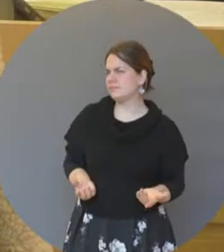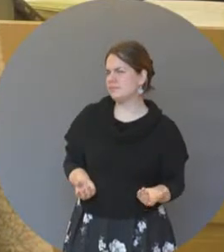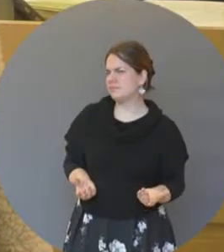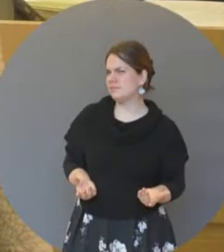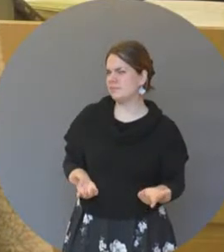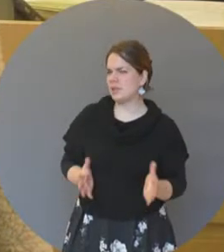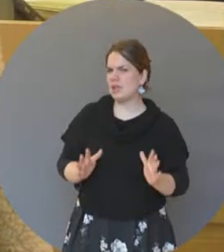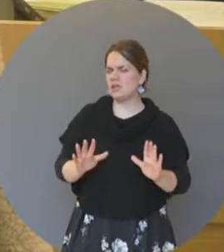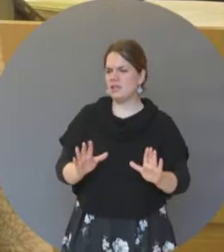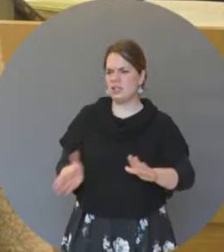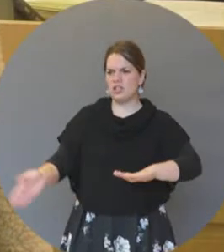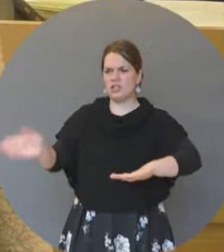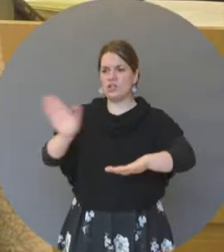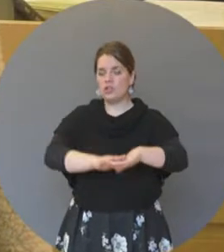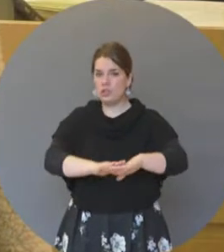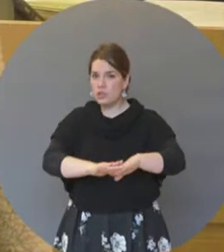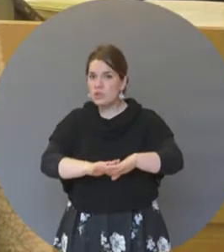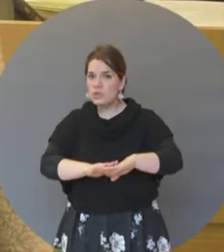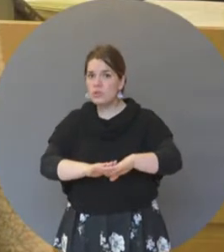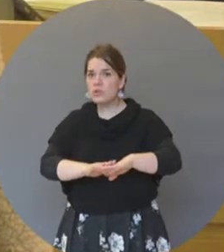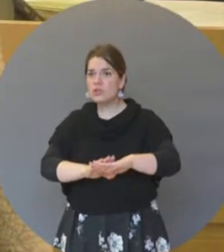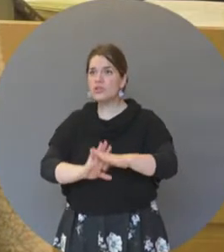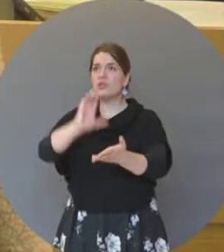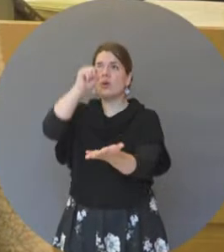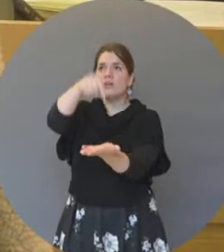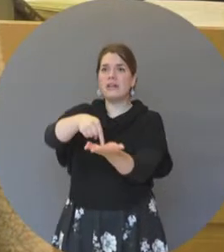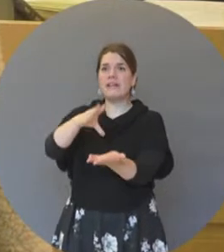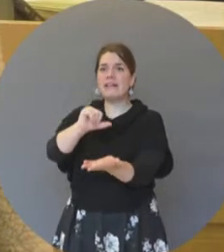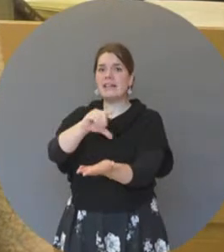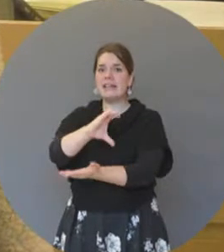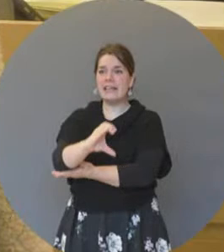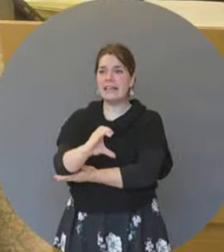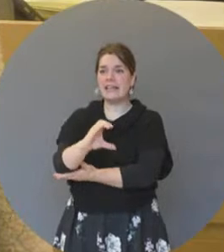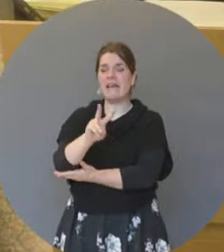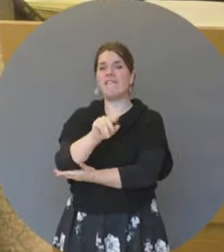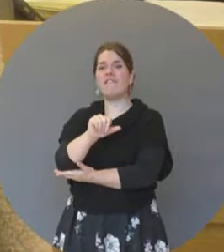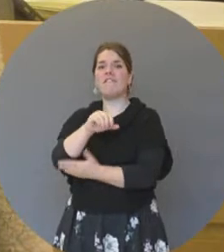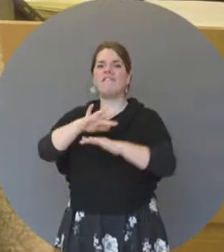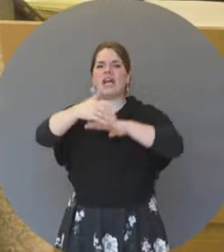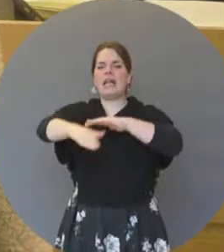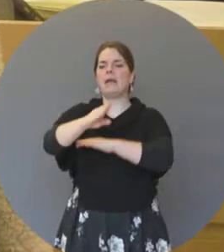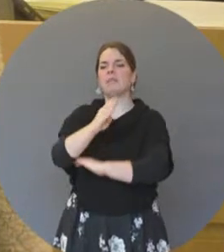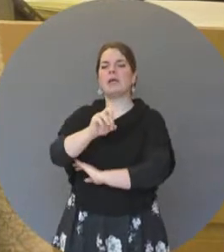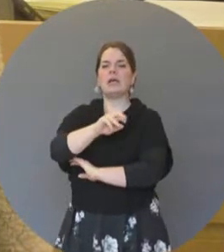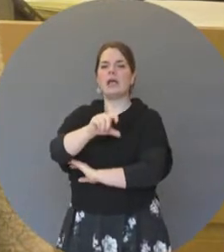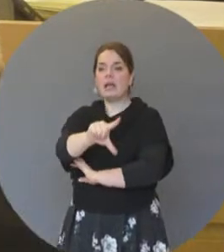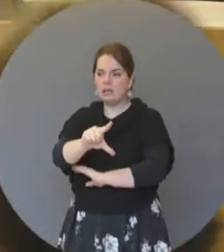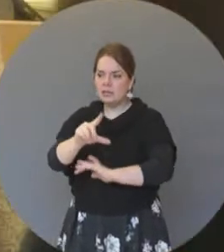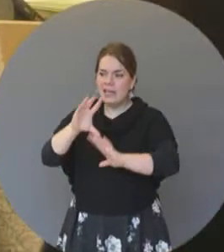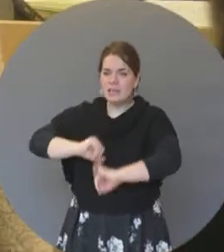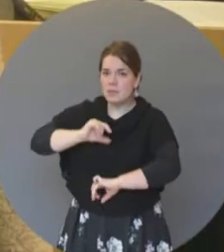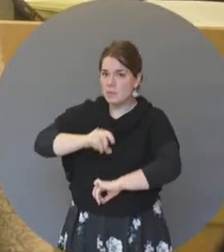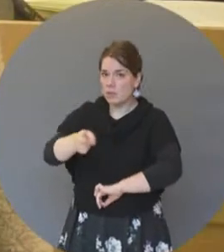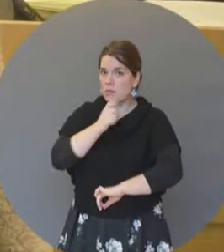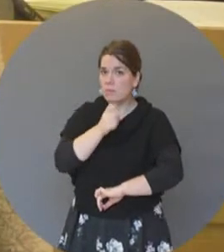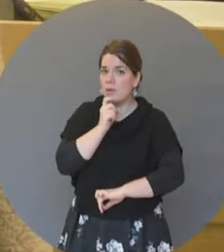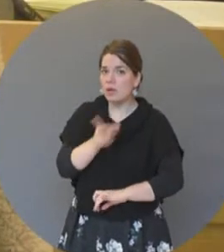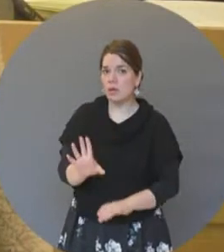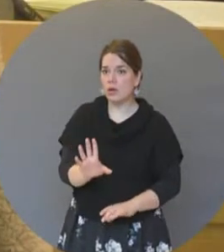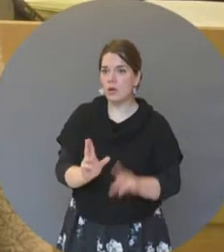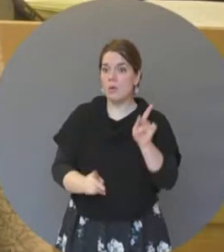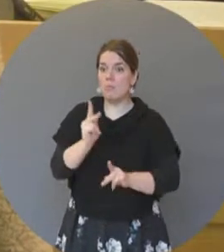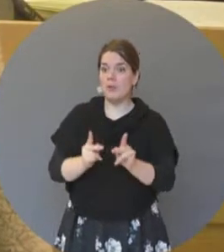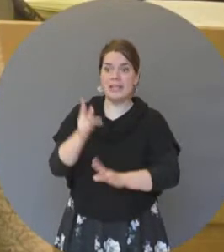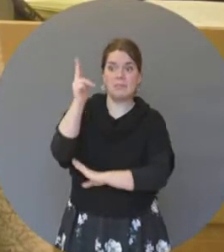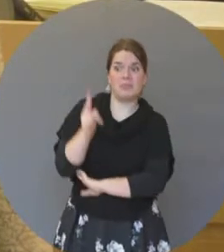alors que le clic de la vallée de Braye n'est pas en expérimentation alors peut-être que j'ai mal compris et que l'expérimentation doit démarrer